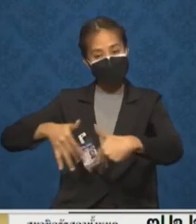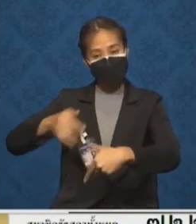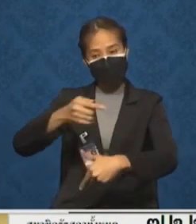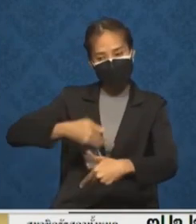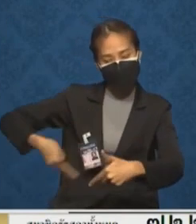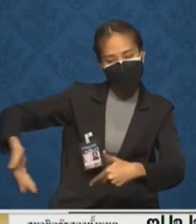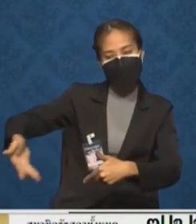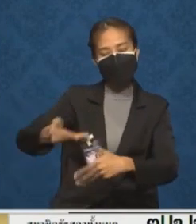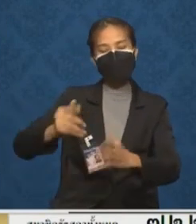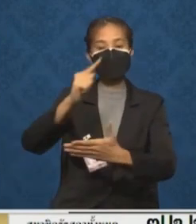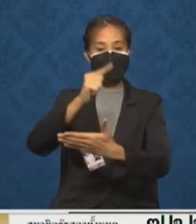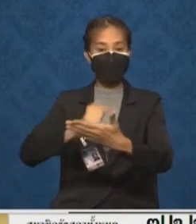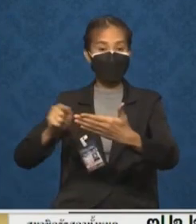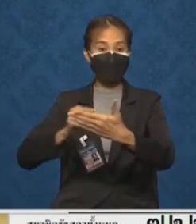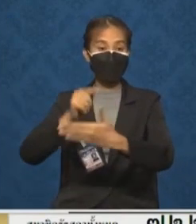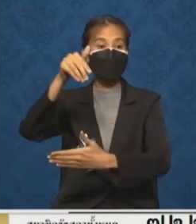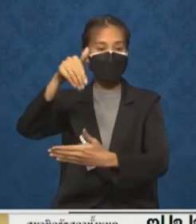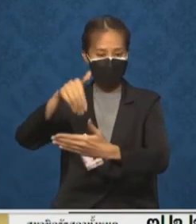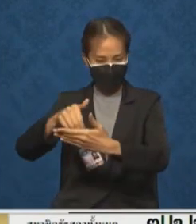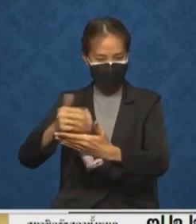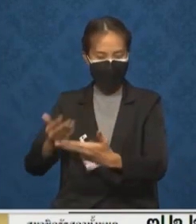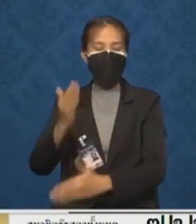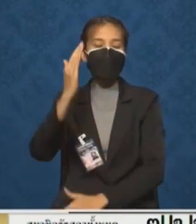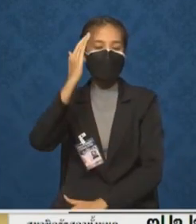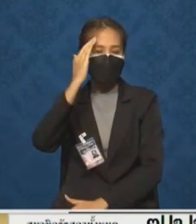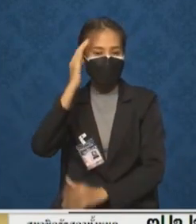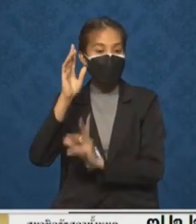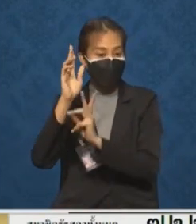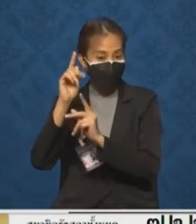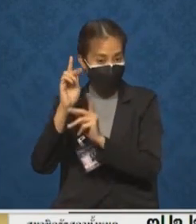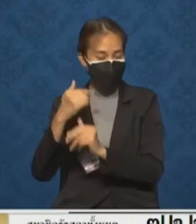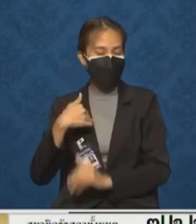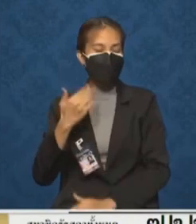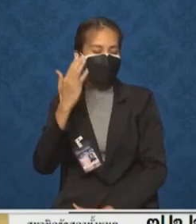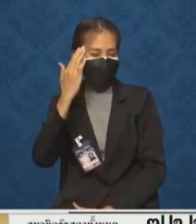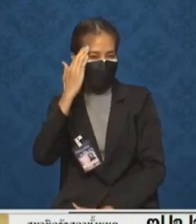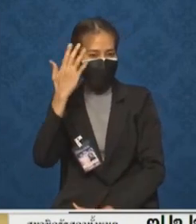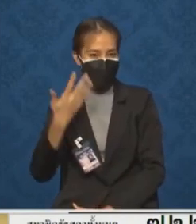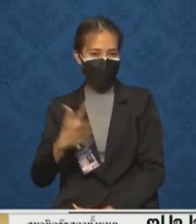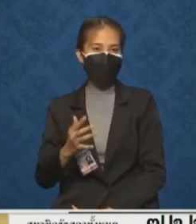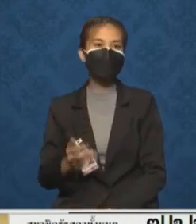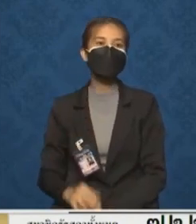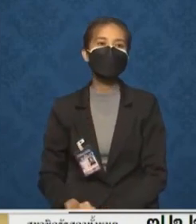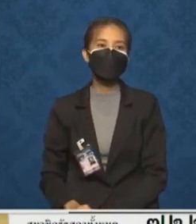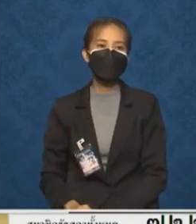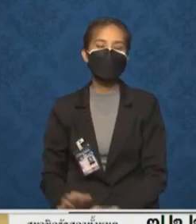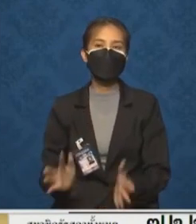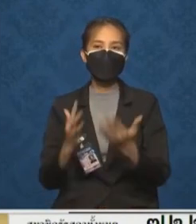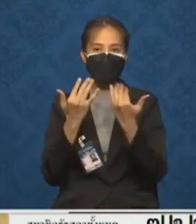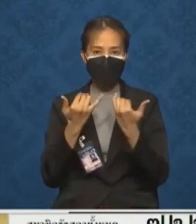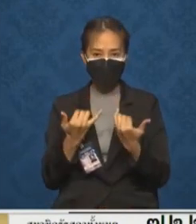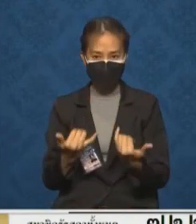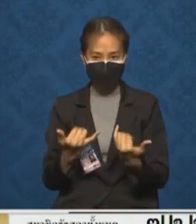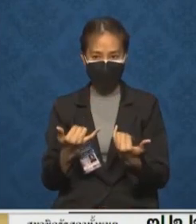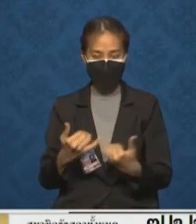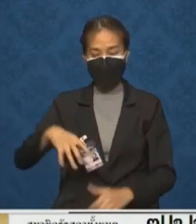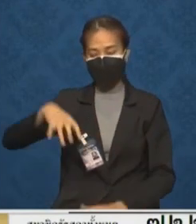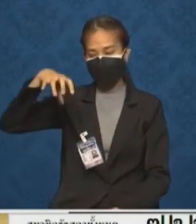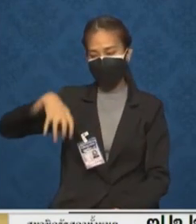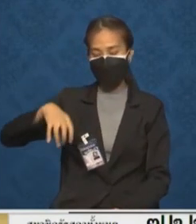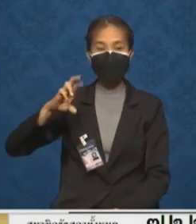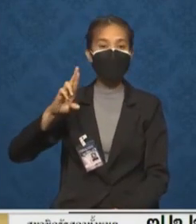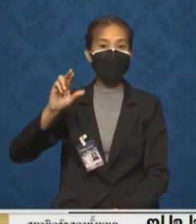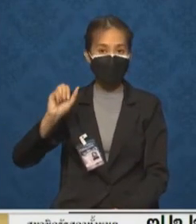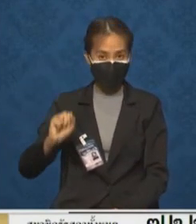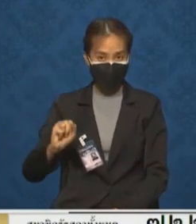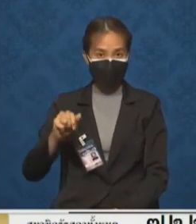เหล่านั้นจะได้รับทราบข่าวอันเป็นที่น่ายินดีว่าขณะนี้รัฐสภาของเร